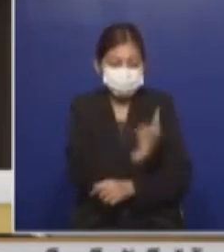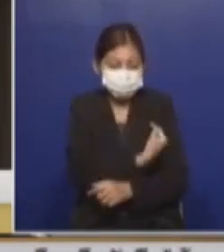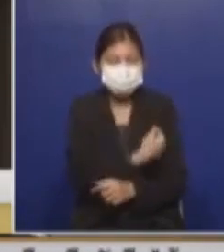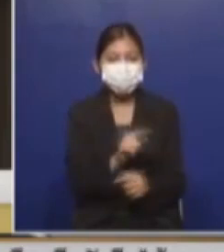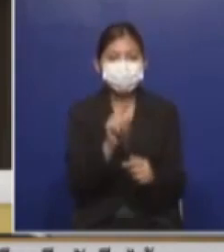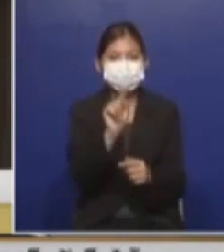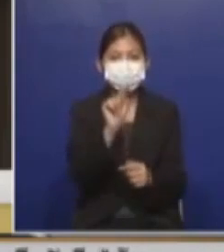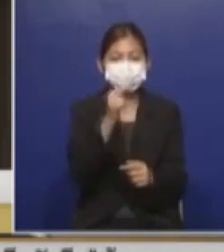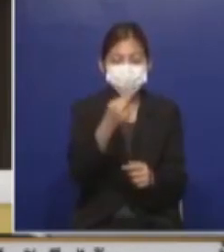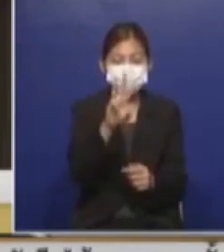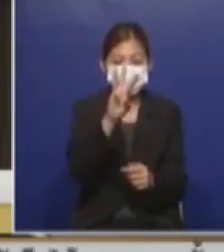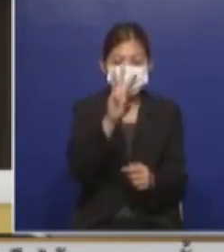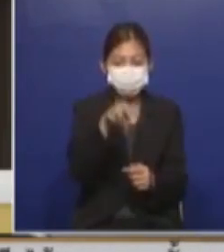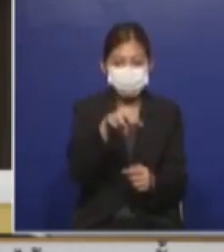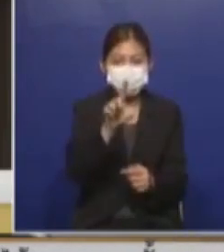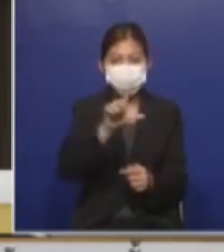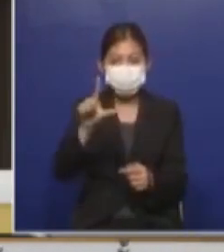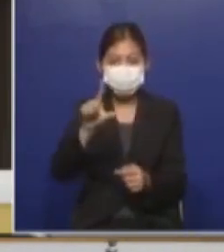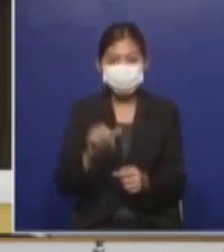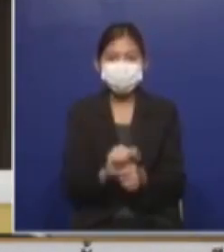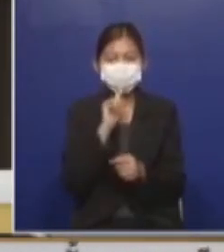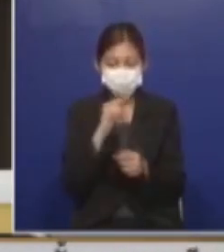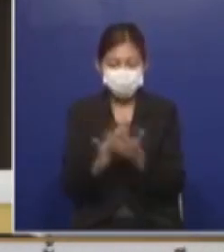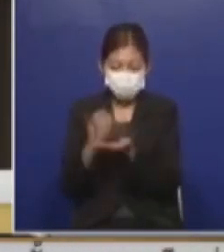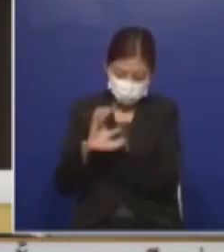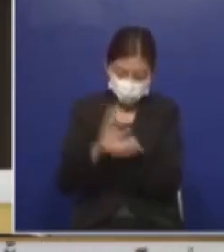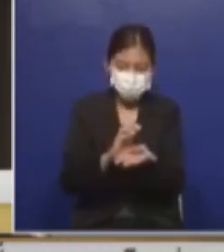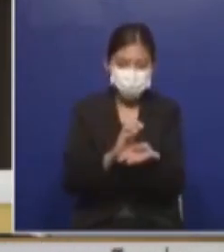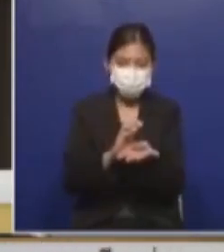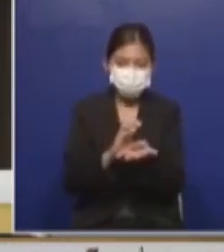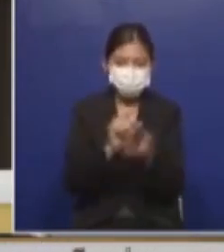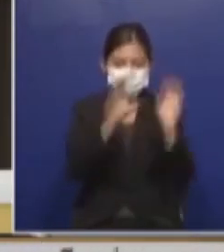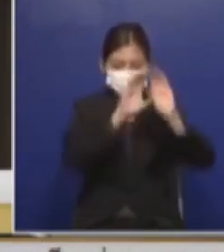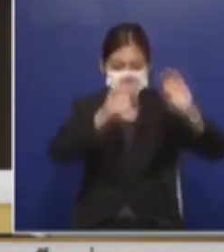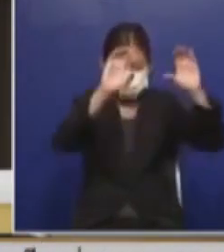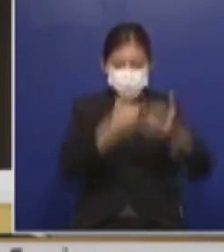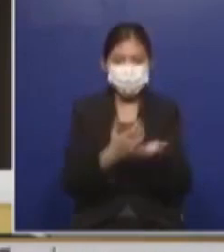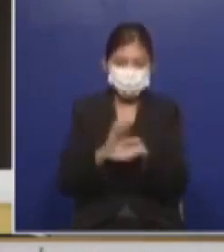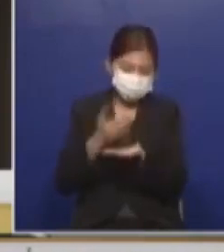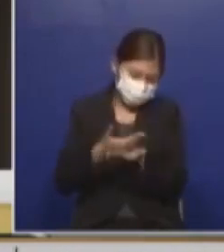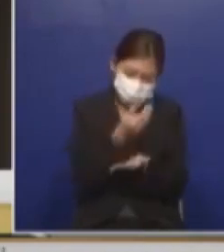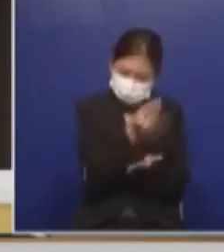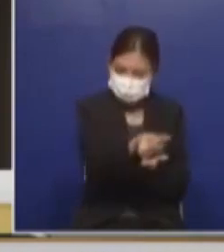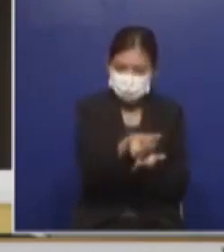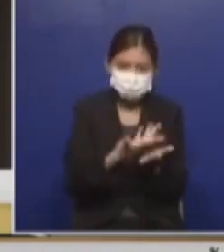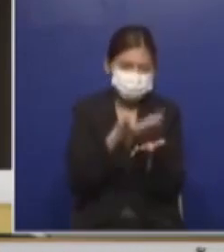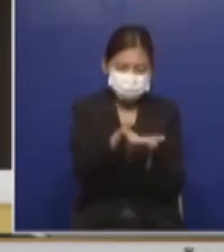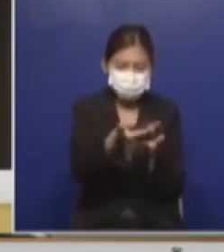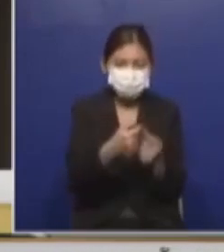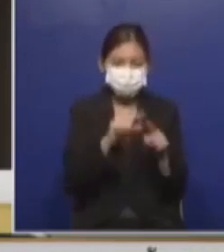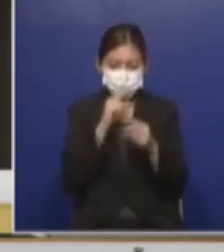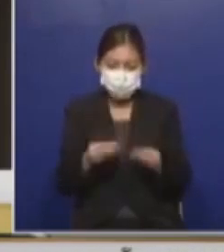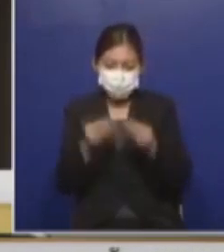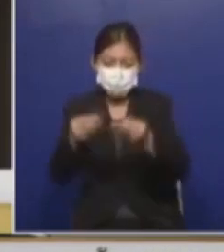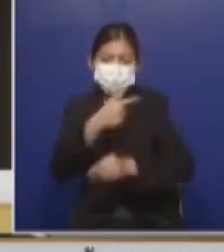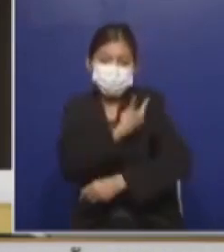16,000 ล้านงบฉีดวัคซีนควรต้องเร่งจ่ายรัฐบาลนี้ไม่ยอมเร่งฉีดแล้วมันคุ้มกับความเสียหายทั้งเศรษฐ